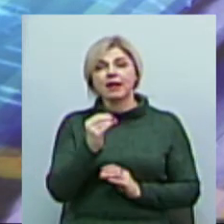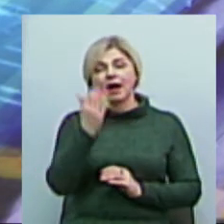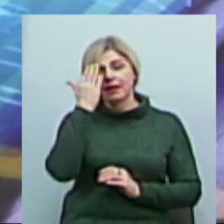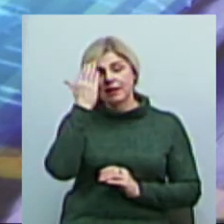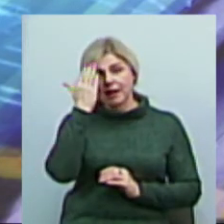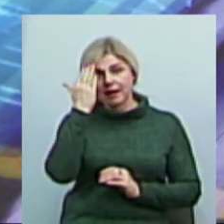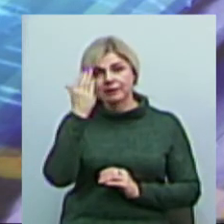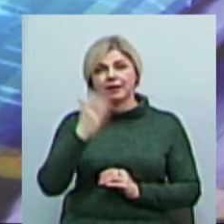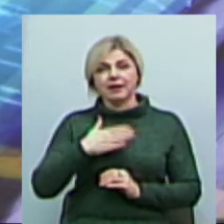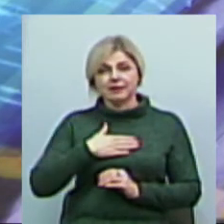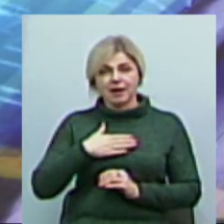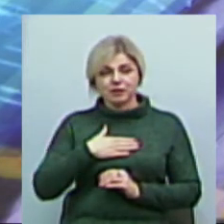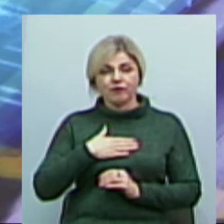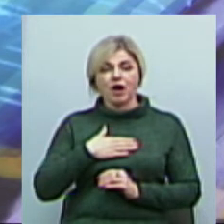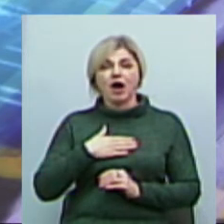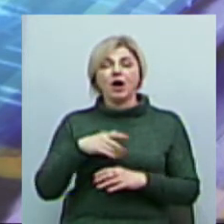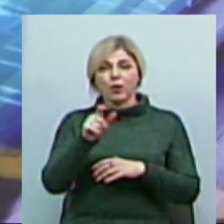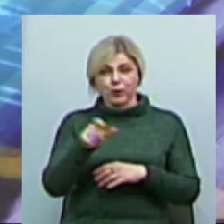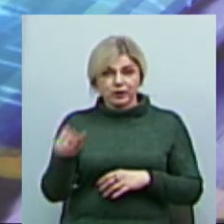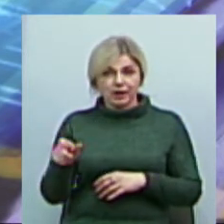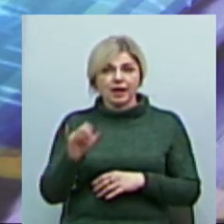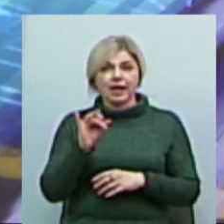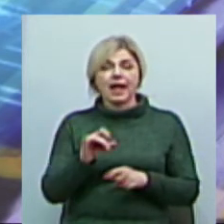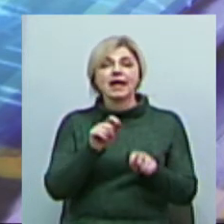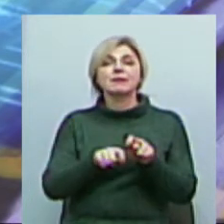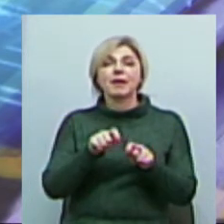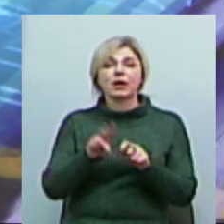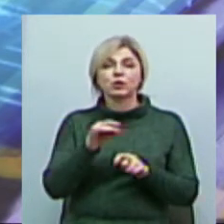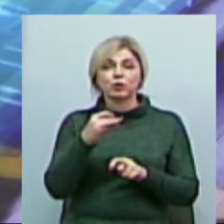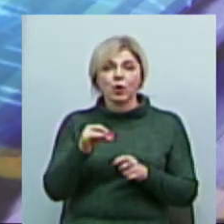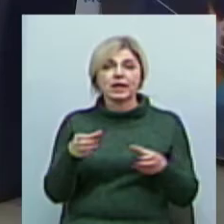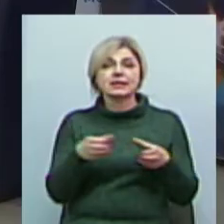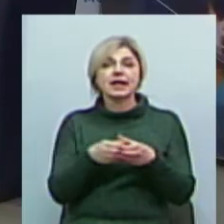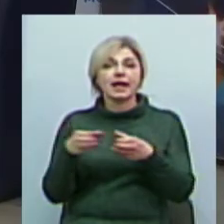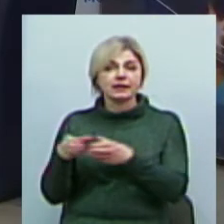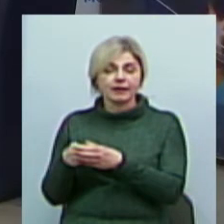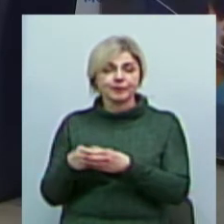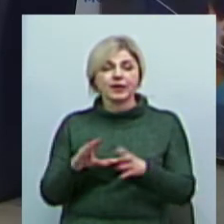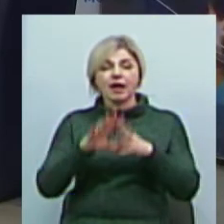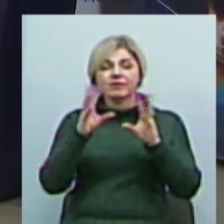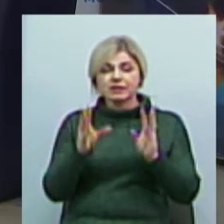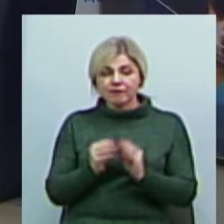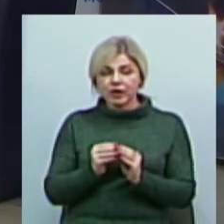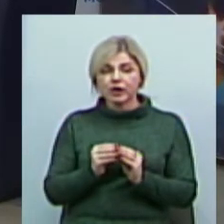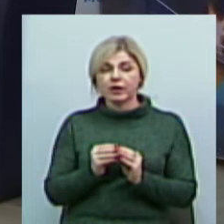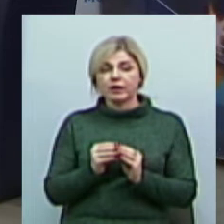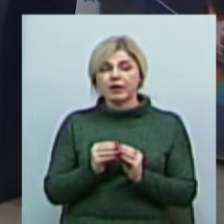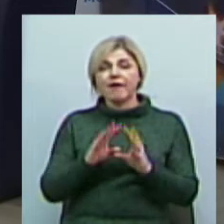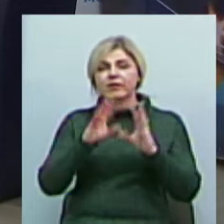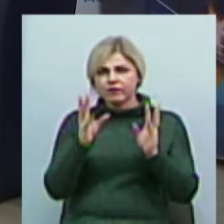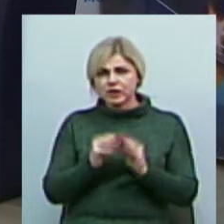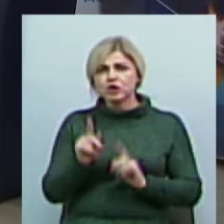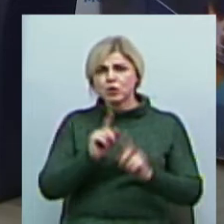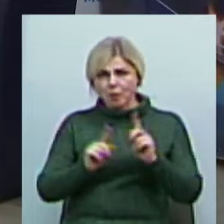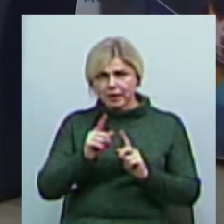на нашего гражданского общества, экспертной среды. И знаете, загальные сборы у всех членов всех организаций, которые учились?